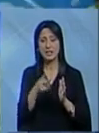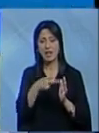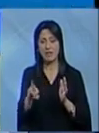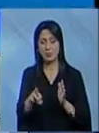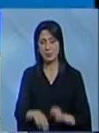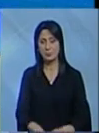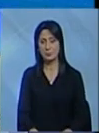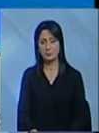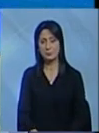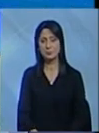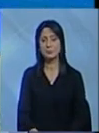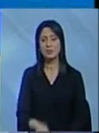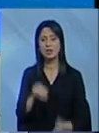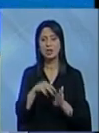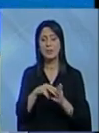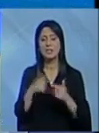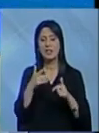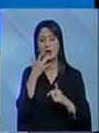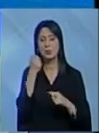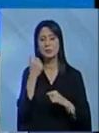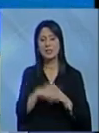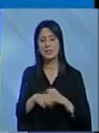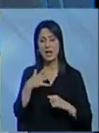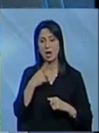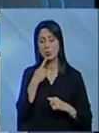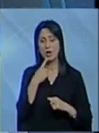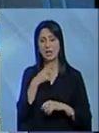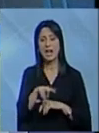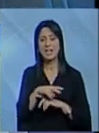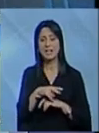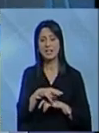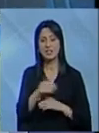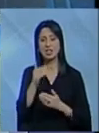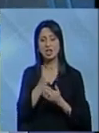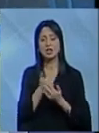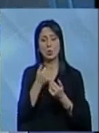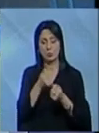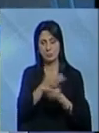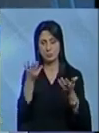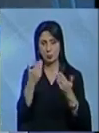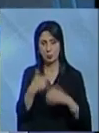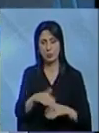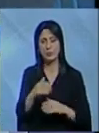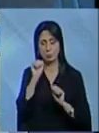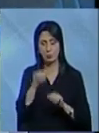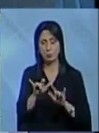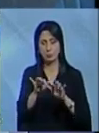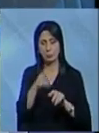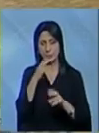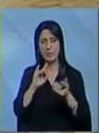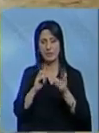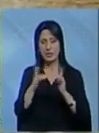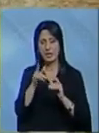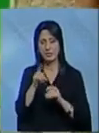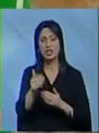ოდენობით. შეფასების და გამოცდების ეროვნულმა ცენტრმა ქართული ენისა და ლიტერატურის შედეგები გამოაქვეყნა. შედეგების ნახვა შესაძლებელია